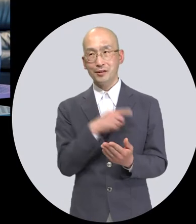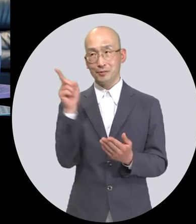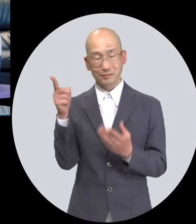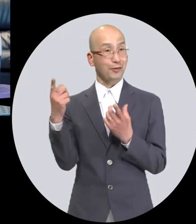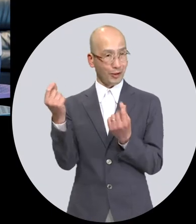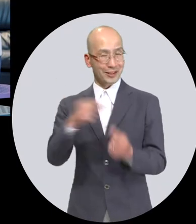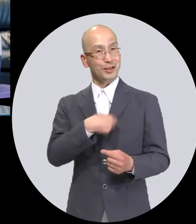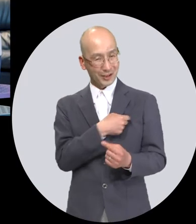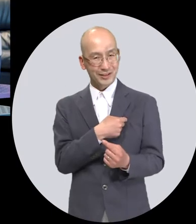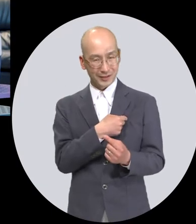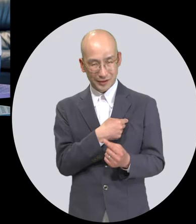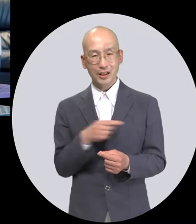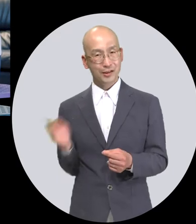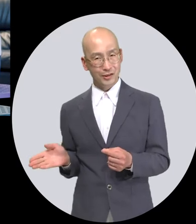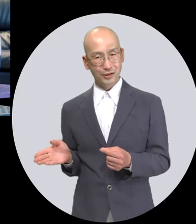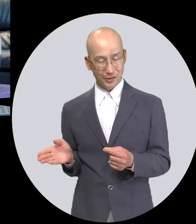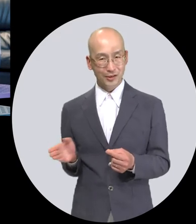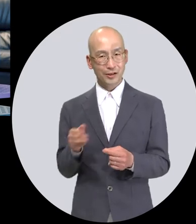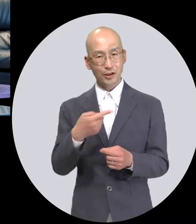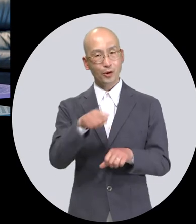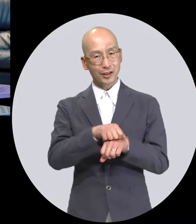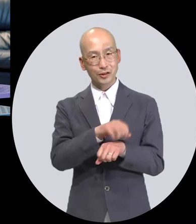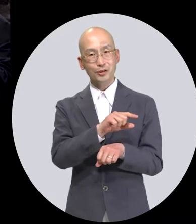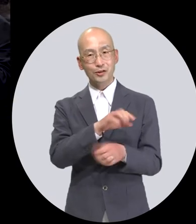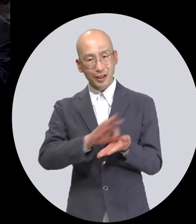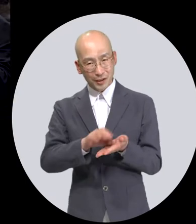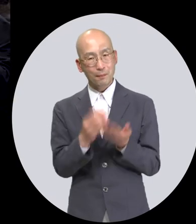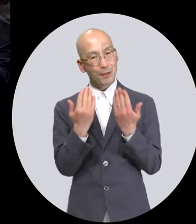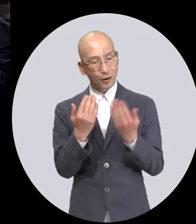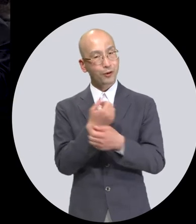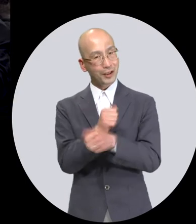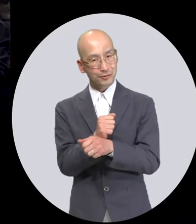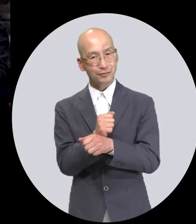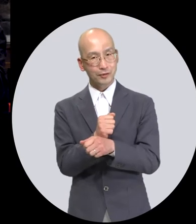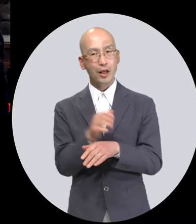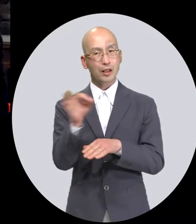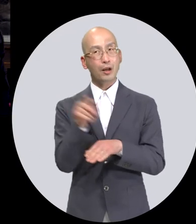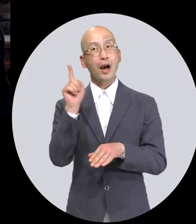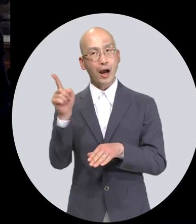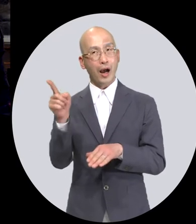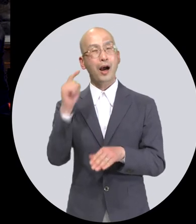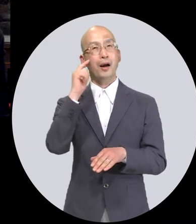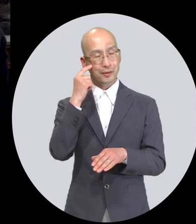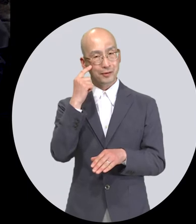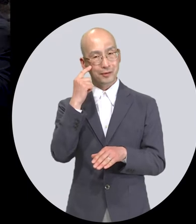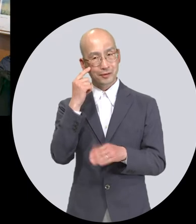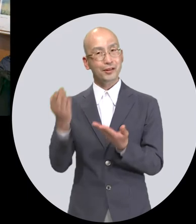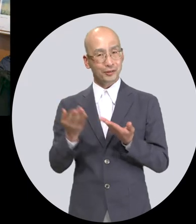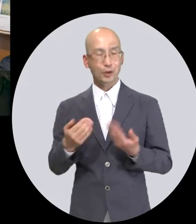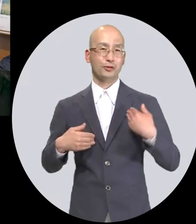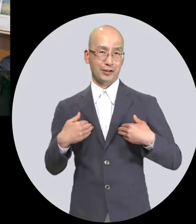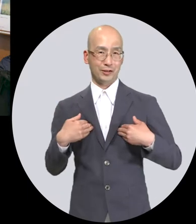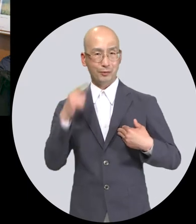ーニングツールを使って勉強したり研究したり、作品どういうことなんかなってここでね考えてもらえたらいいなと